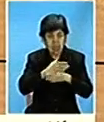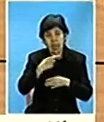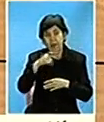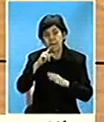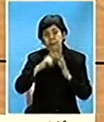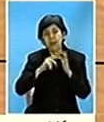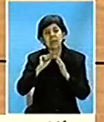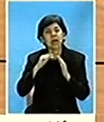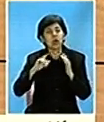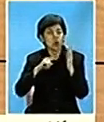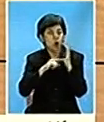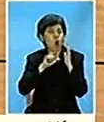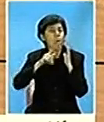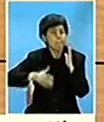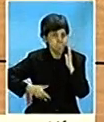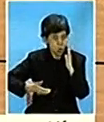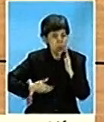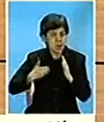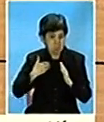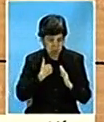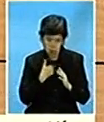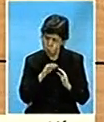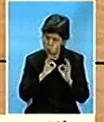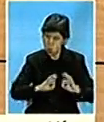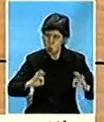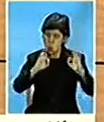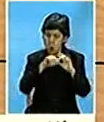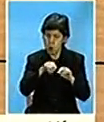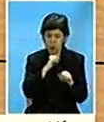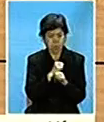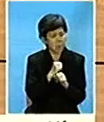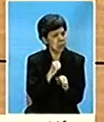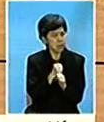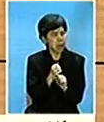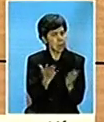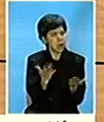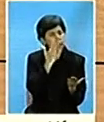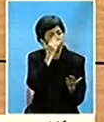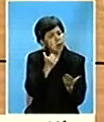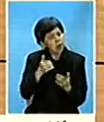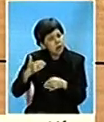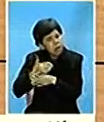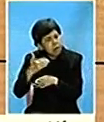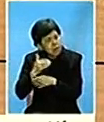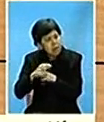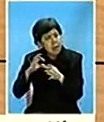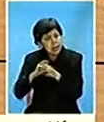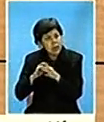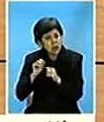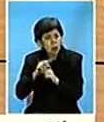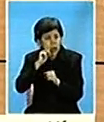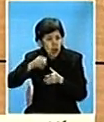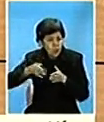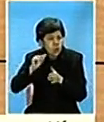ทธิ์ที่ลพบุรีมีคุณค่ามหาศาลแต่ว่าทำไมถึงเดินหน้าไม่ได้สำหรับเขื่อนแก่งเตือเต้นที่ลุ่มน้ำ